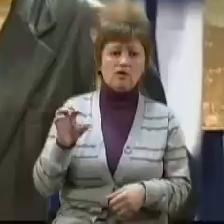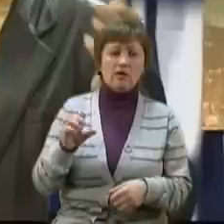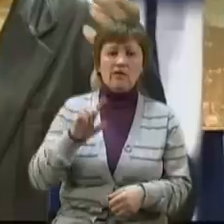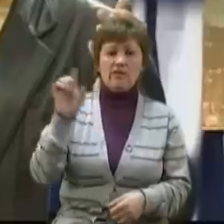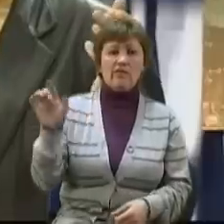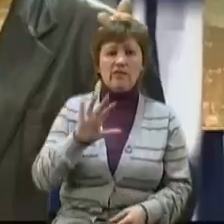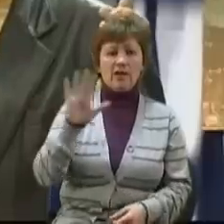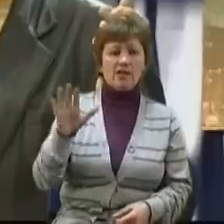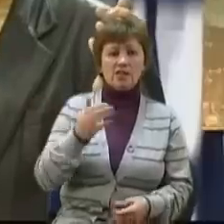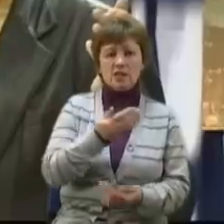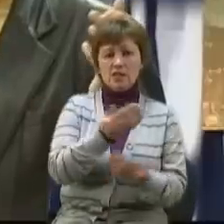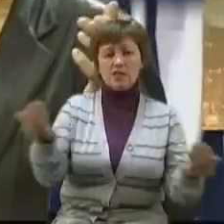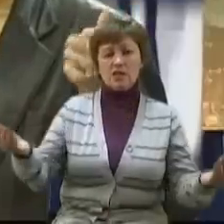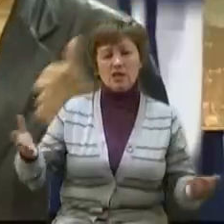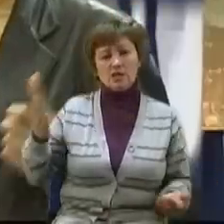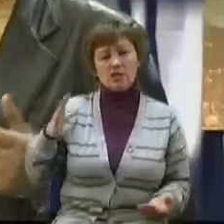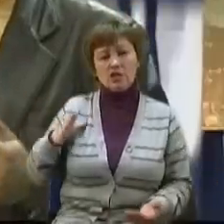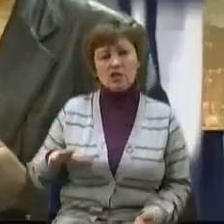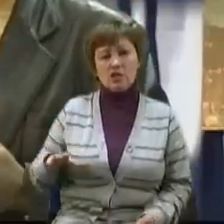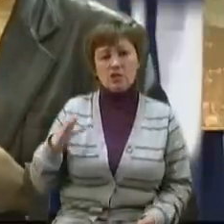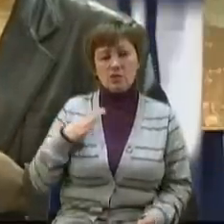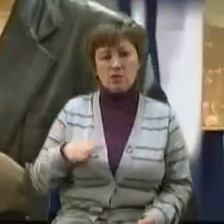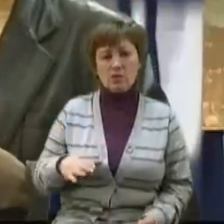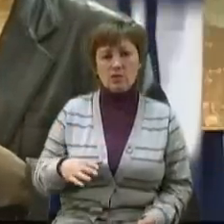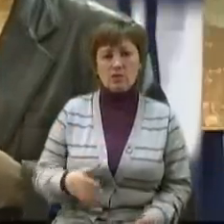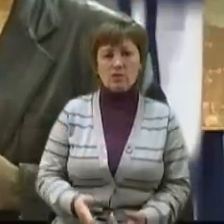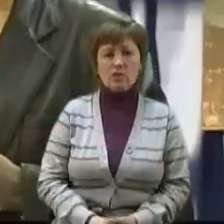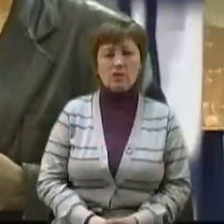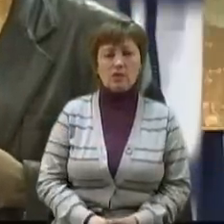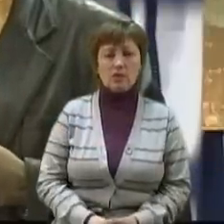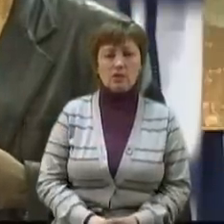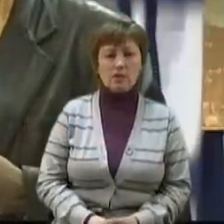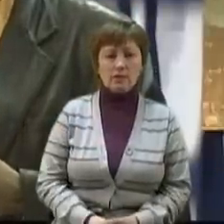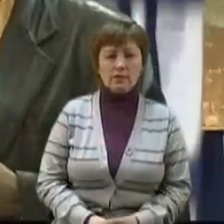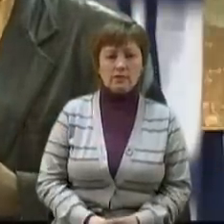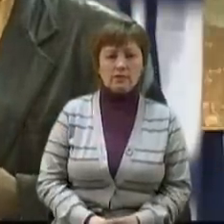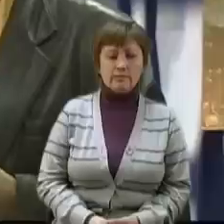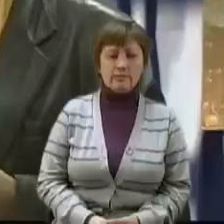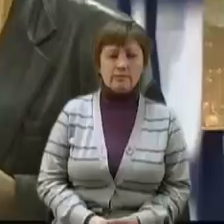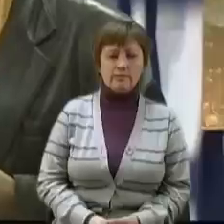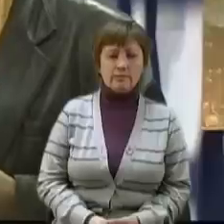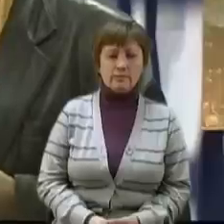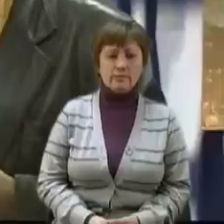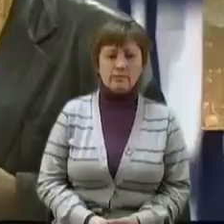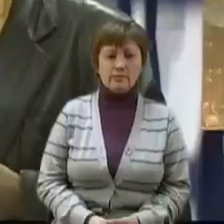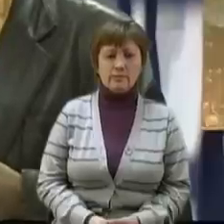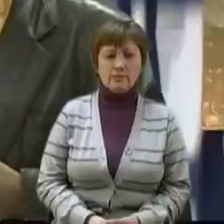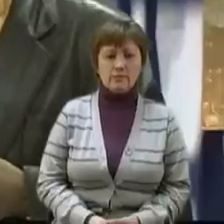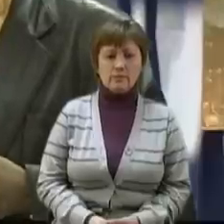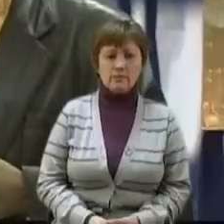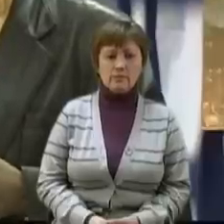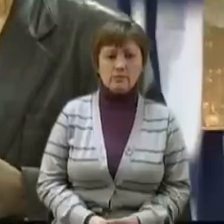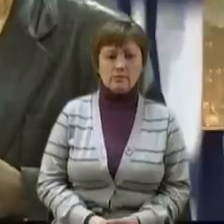вечность нас ждет.